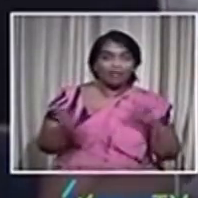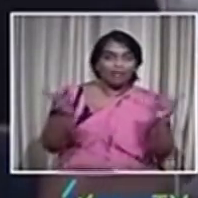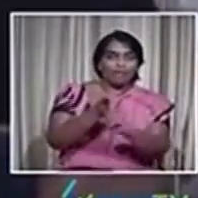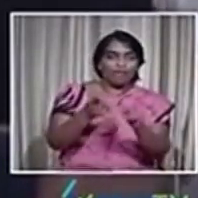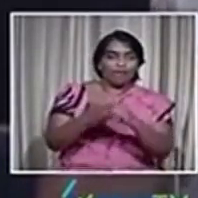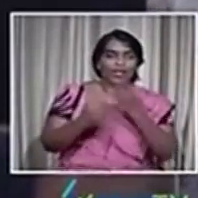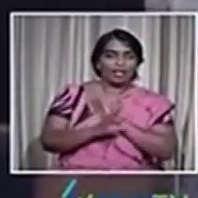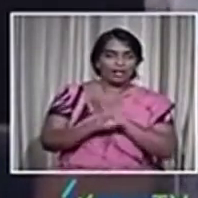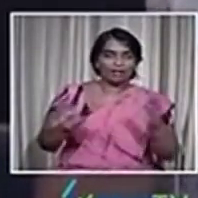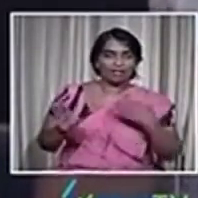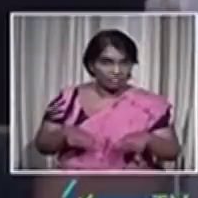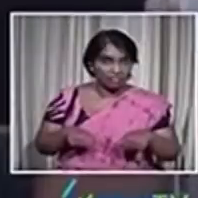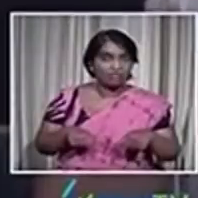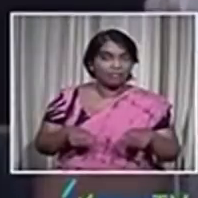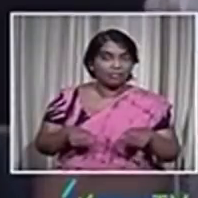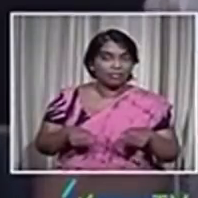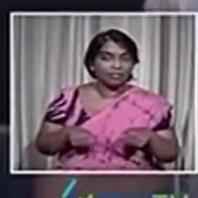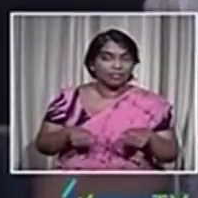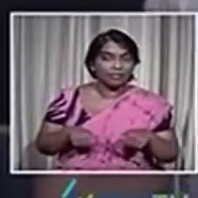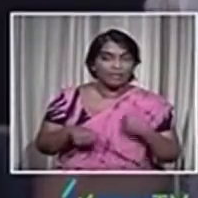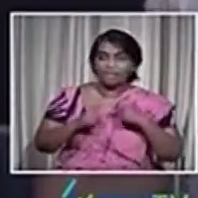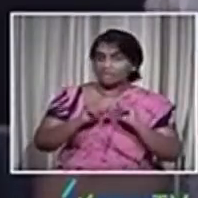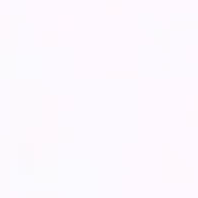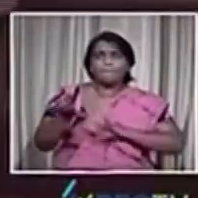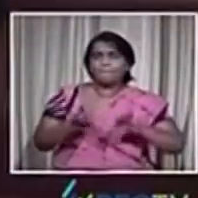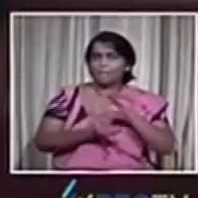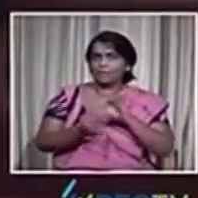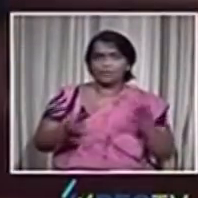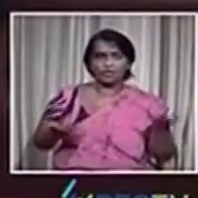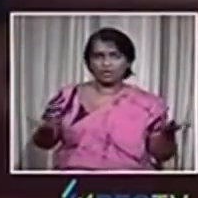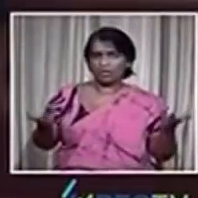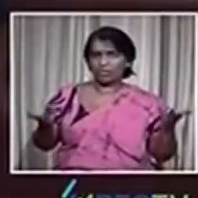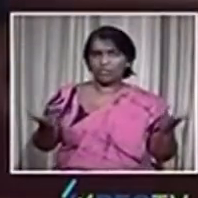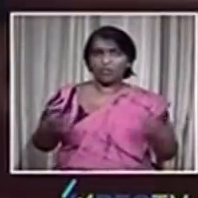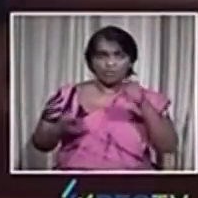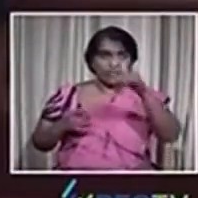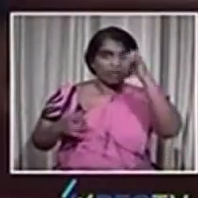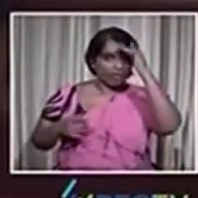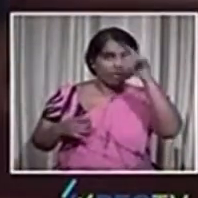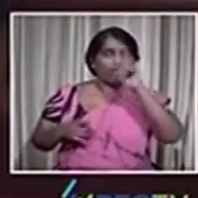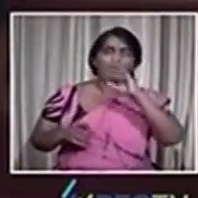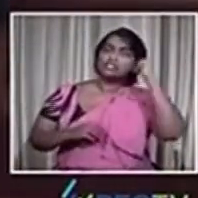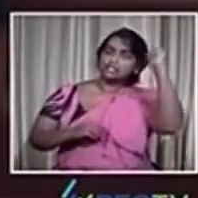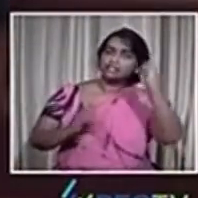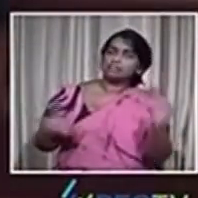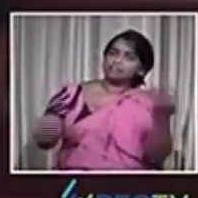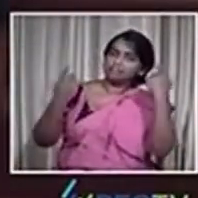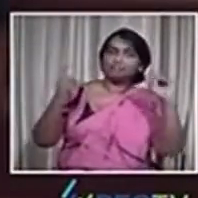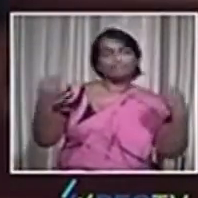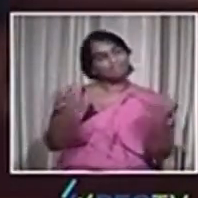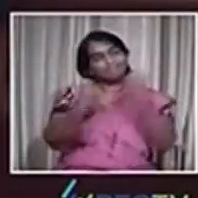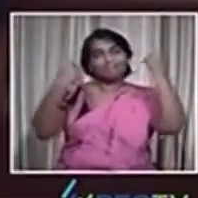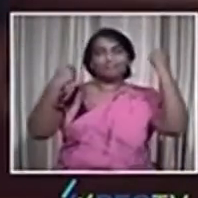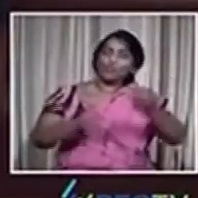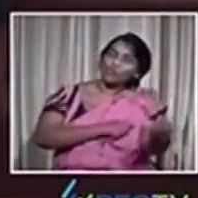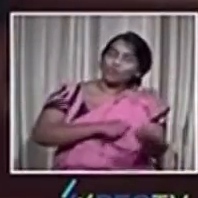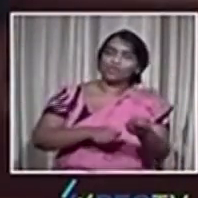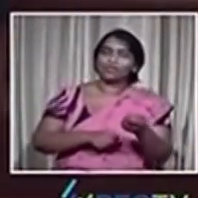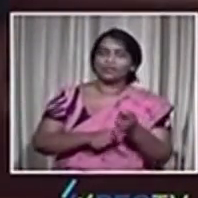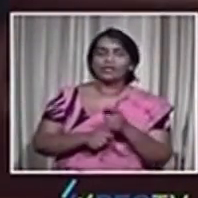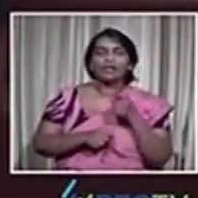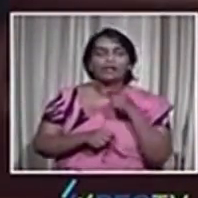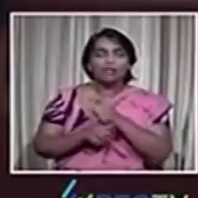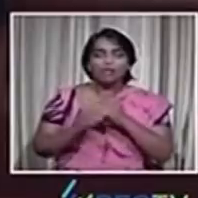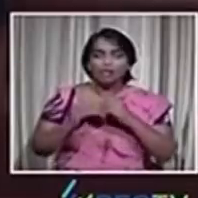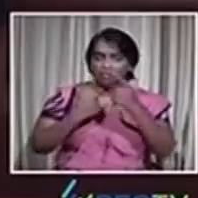කියලා ළඟපුටුවේ ඉඳි ඉතිවේ එතුමා වෙනස් මත හදන්න එපා මෙයාගේ නායකයව කියනවා මේකට His leader himself encouraged the people to fight. I am not